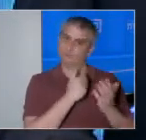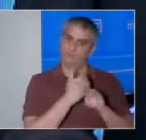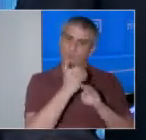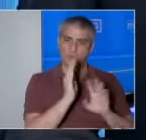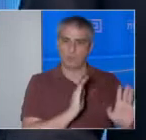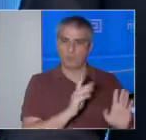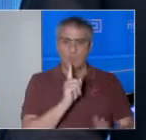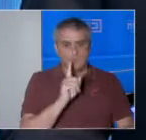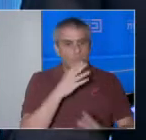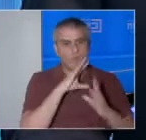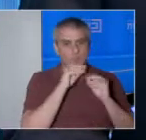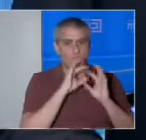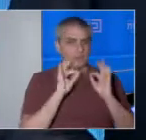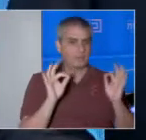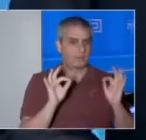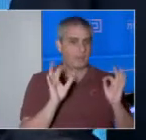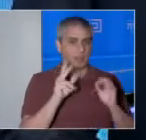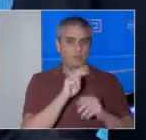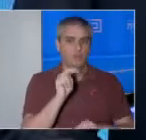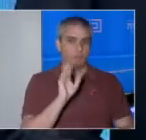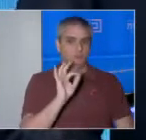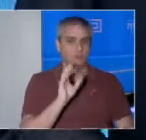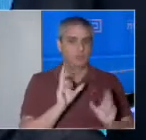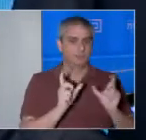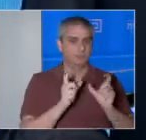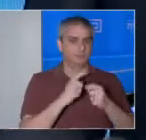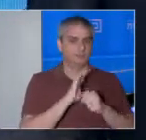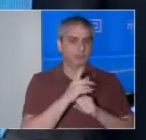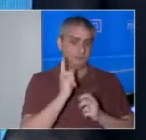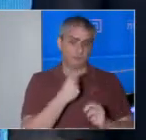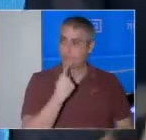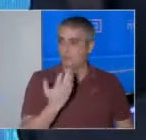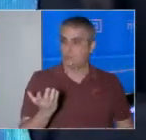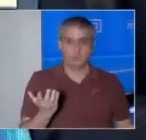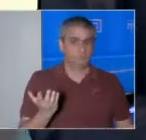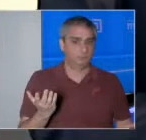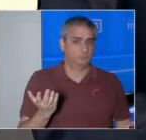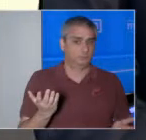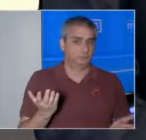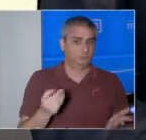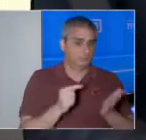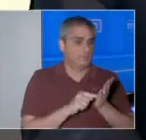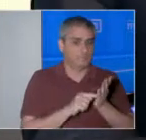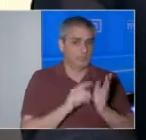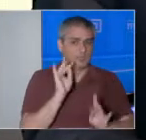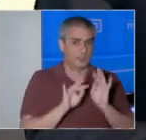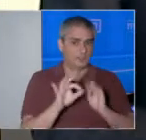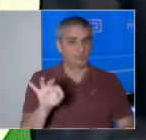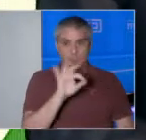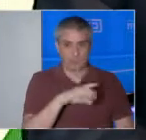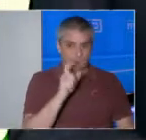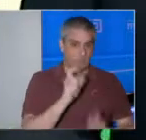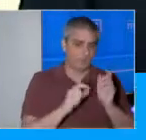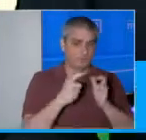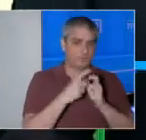מאוחר יותר, אבל בוא נדבר תחילה על ענייני הסגר, כי צריך לומר, בגלל ההתנגדות שלכם,